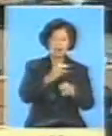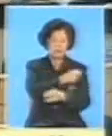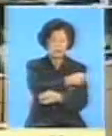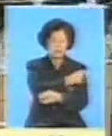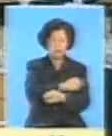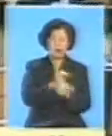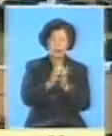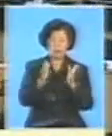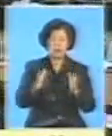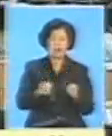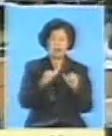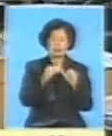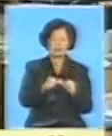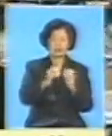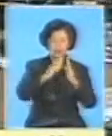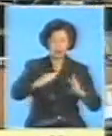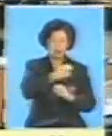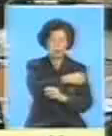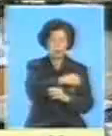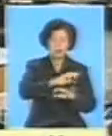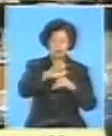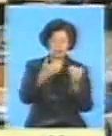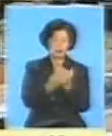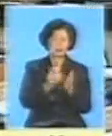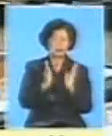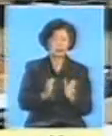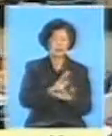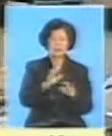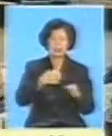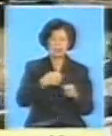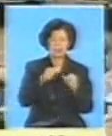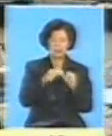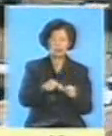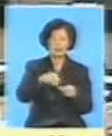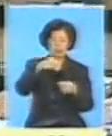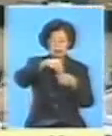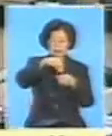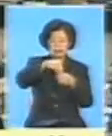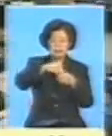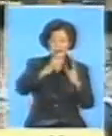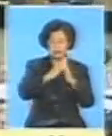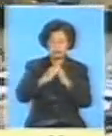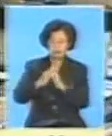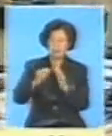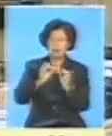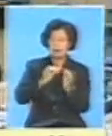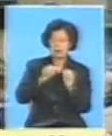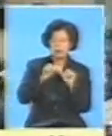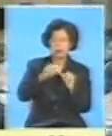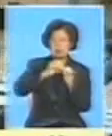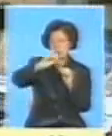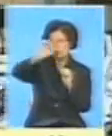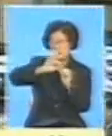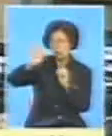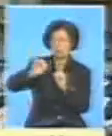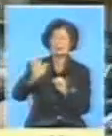อเยอะแต่ไปอยู่โรงพยาบาลทั้งหมดก็ไม่ได้นะคนก็ไม่อยากอยู่ในเมืองคนก็อยากอยู่ในเมืองไม่อยากไปในชนบทมันต้องไปทำที่จะท